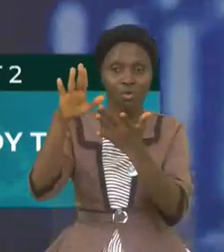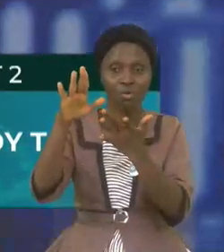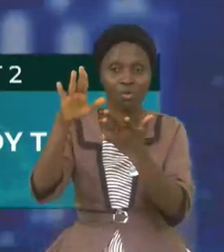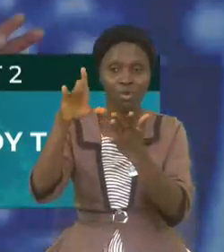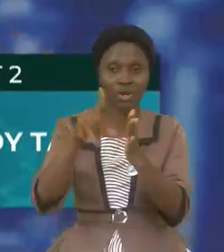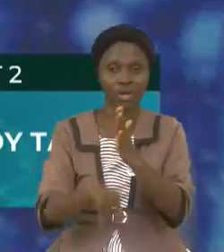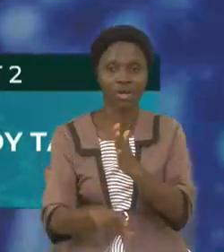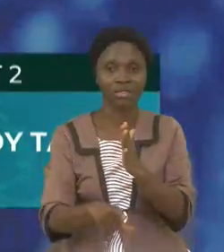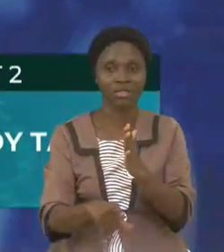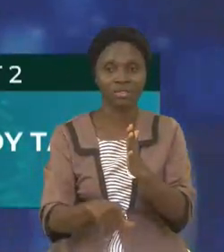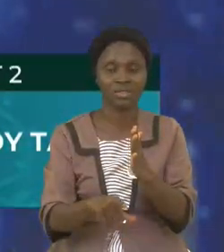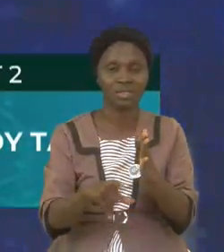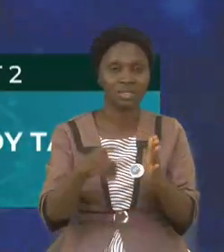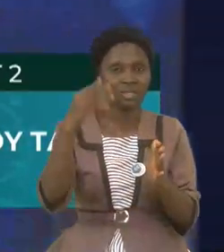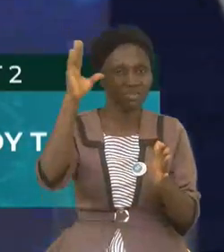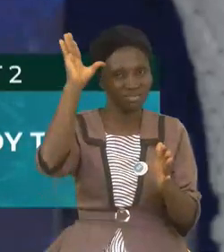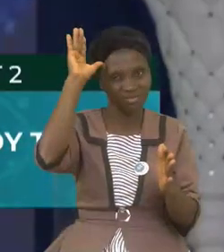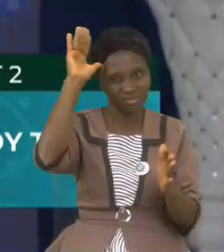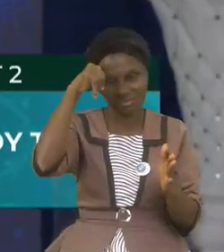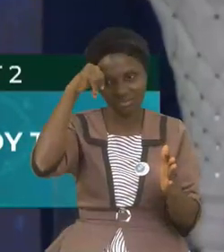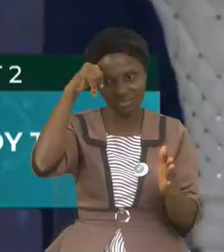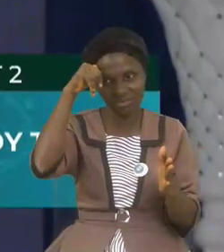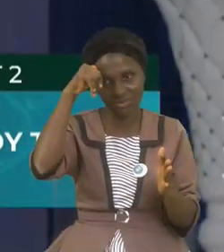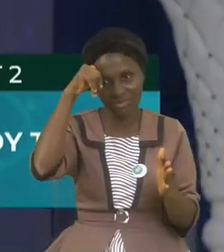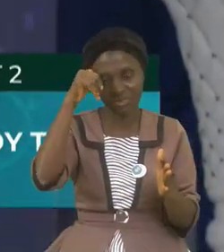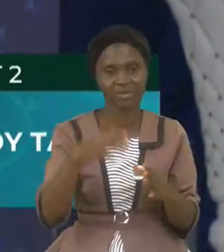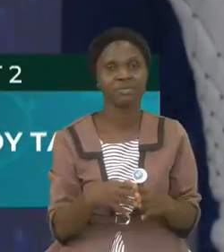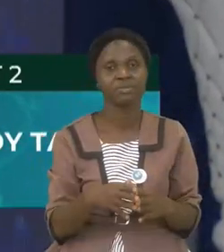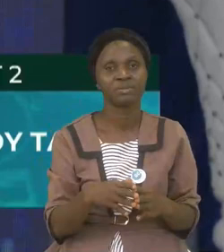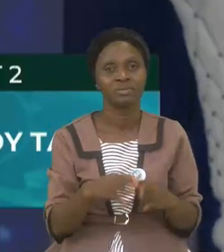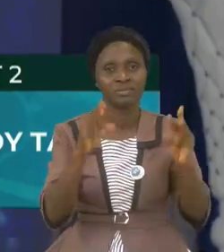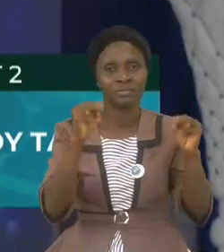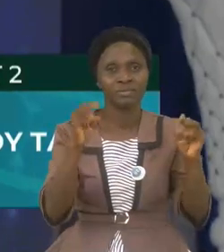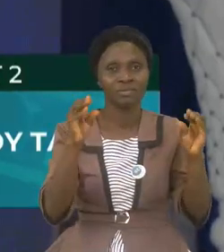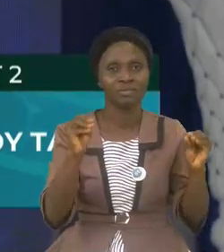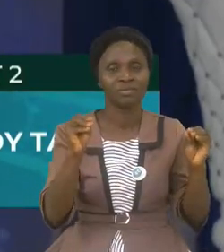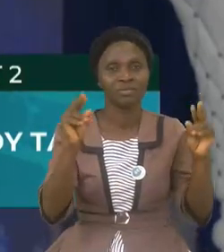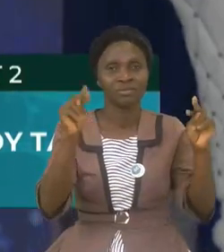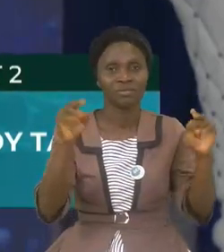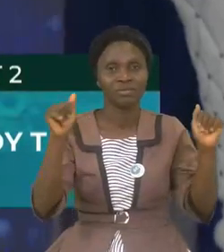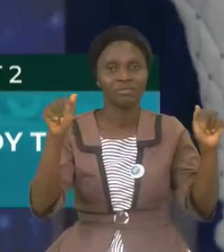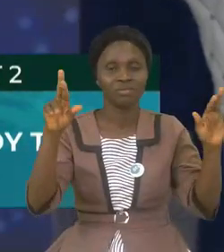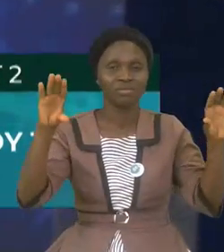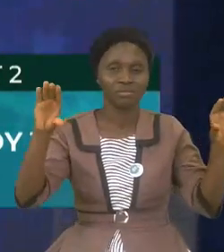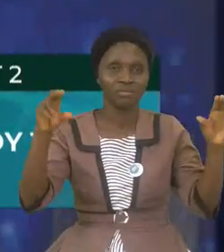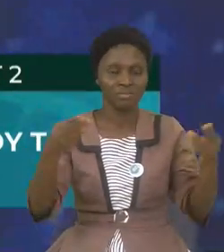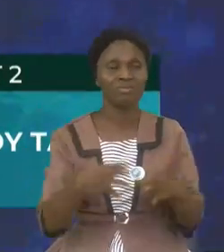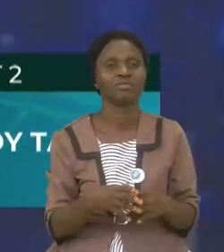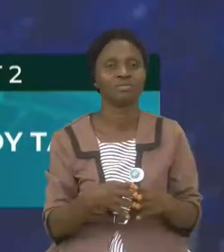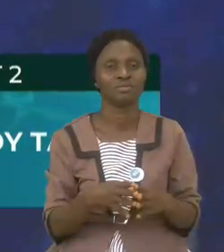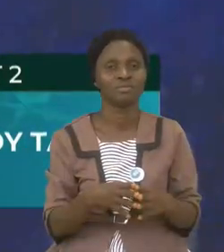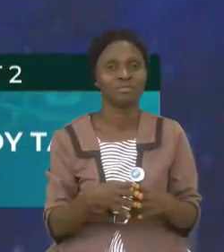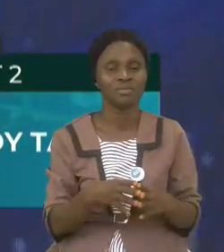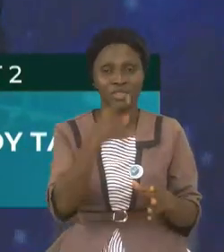bavard, mais d'un fou, désespérément têtu. Le monarque là, il est